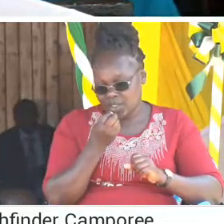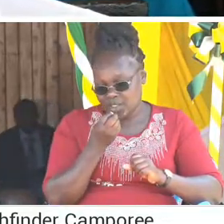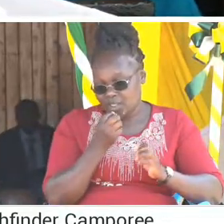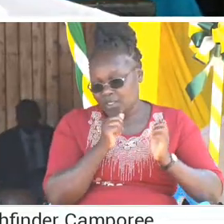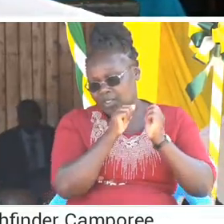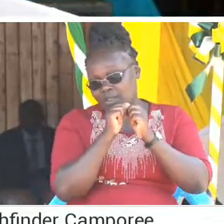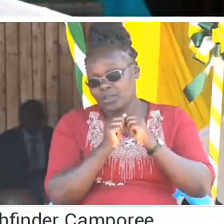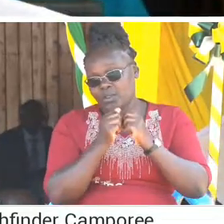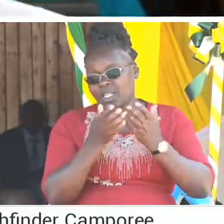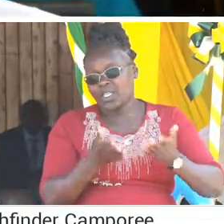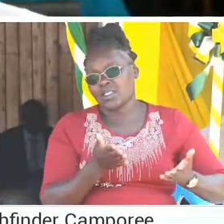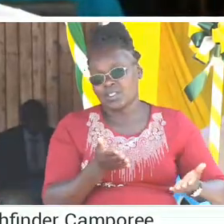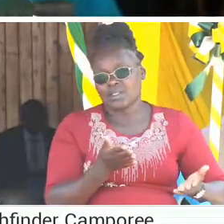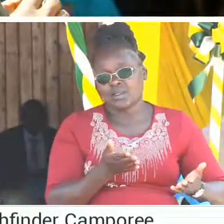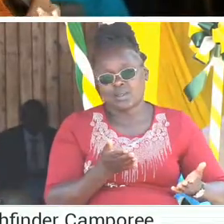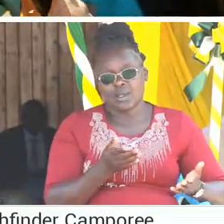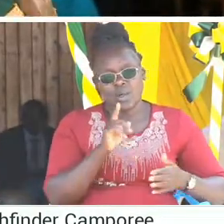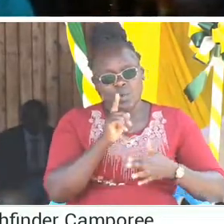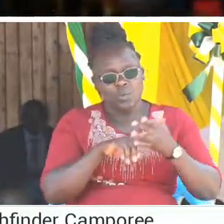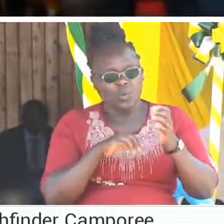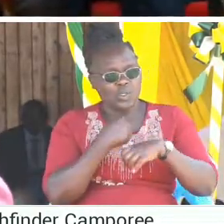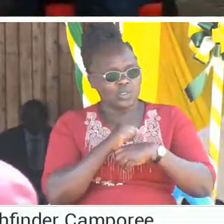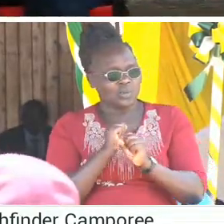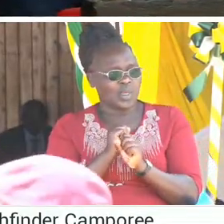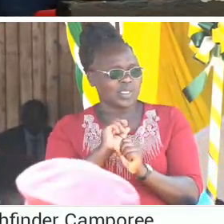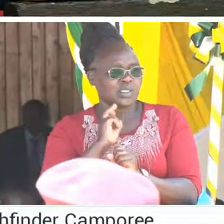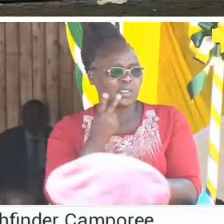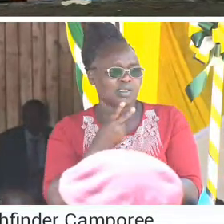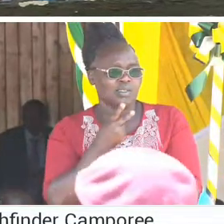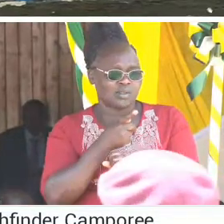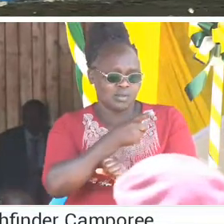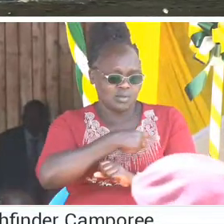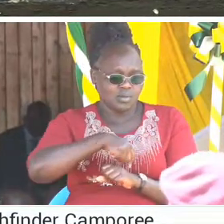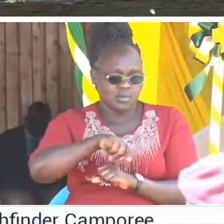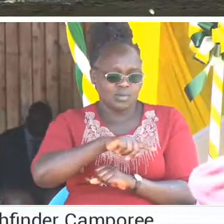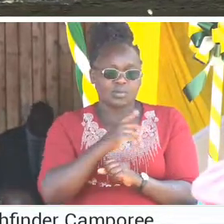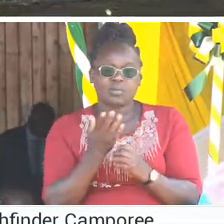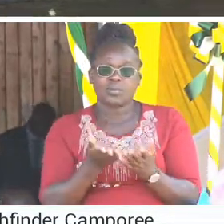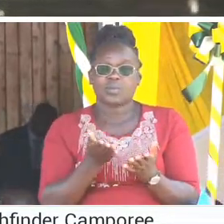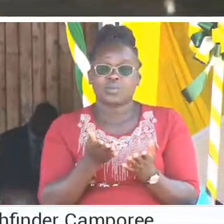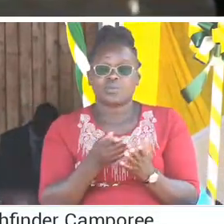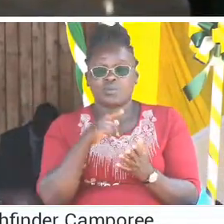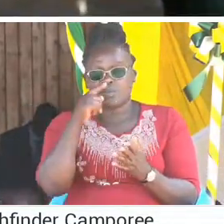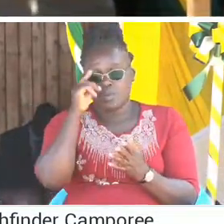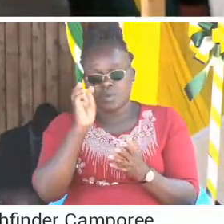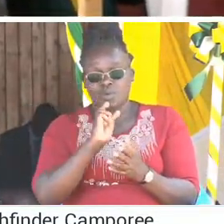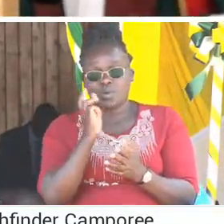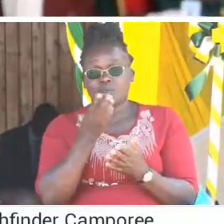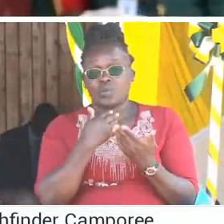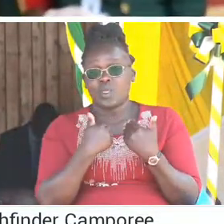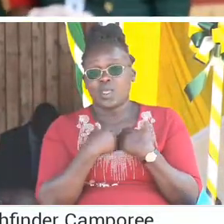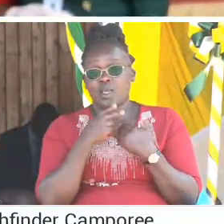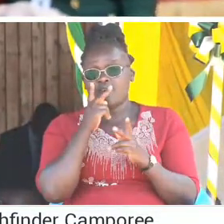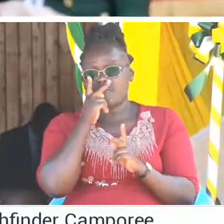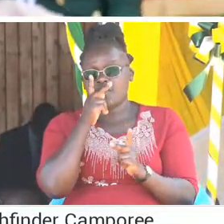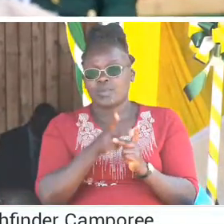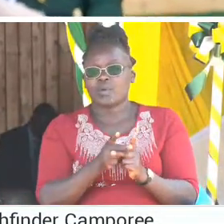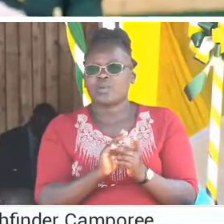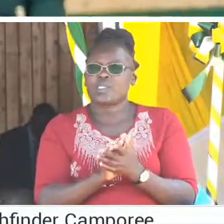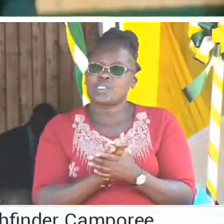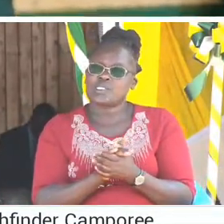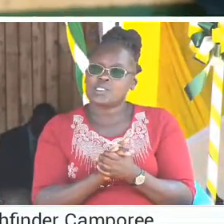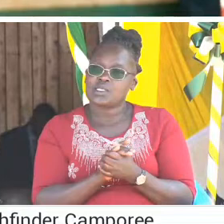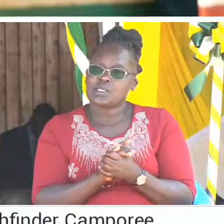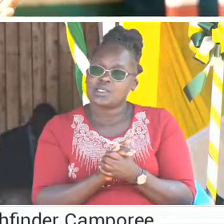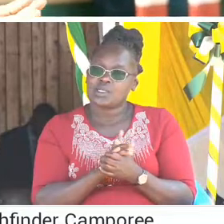kinachotufanya tuzunguke mji huu, ni kwa sababu tunayo ahadi. Amen. We have a promise.